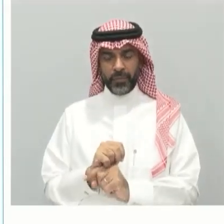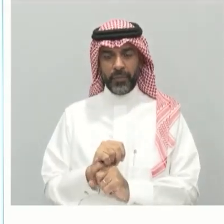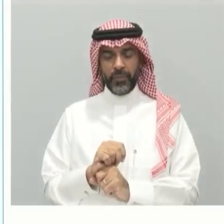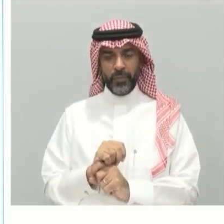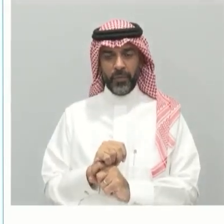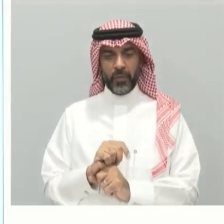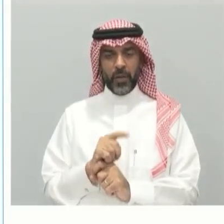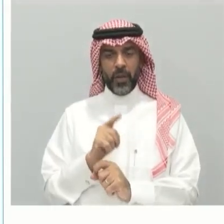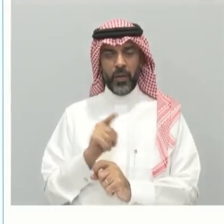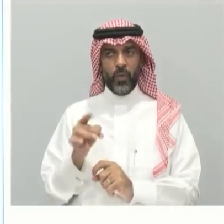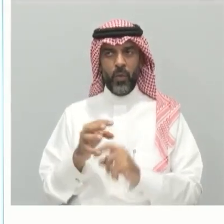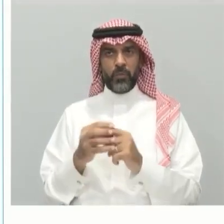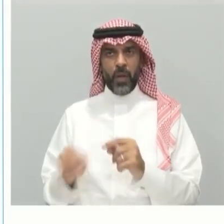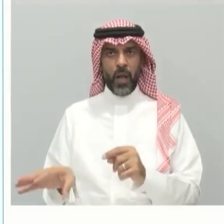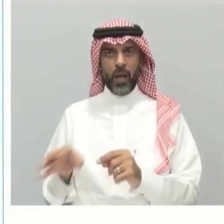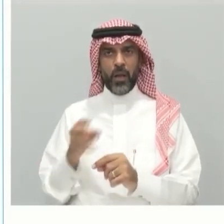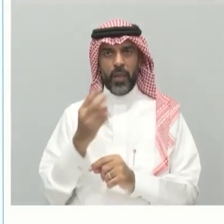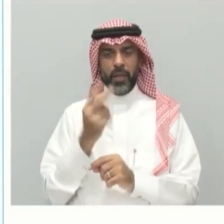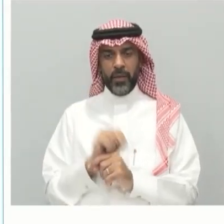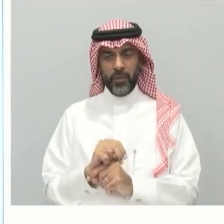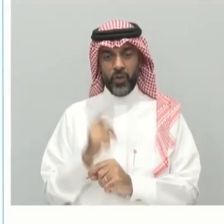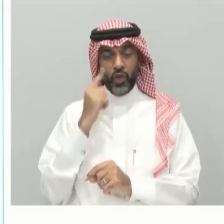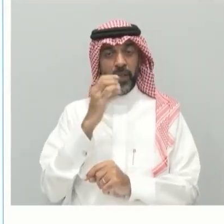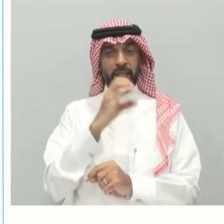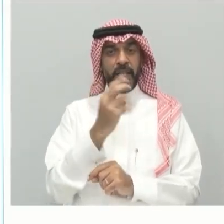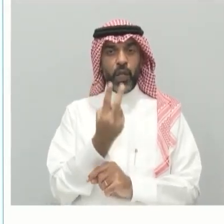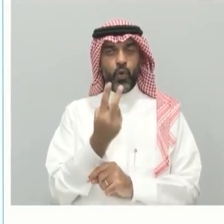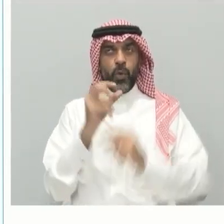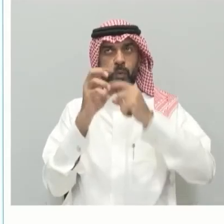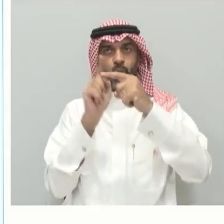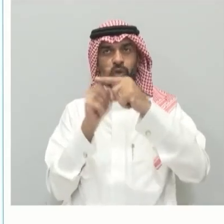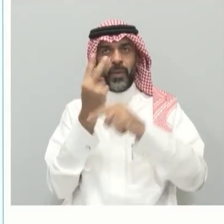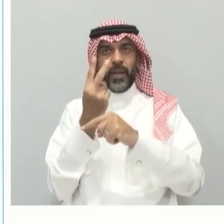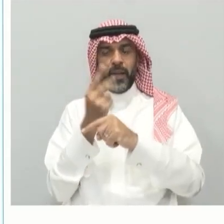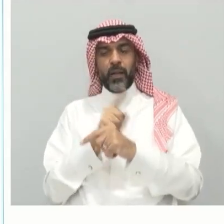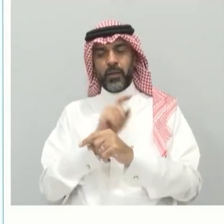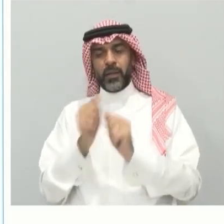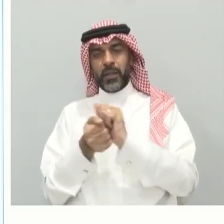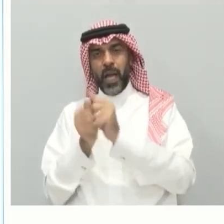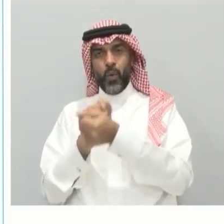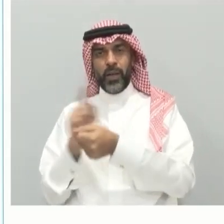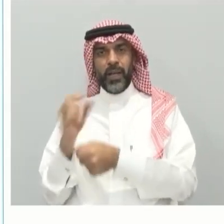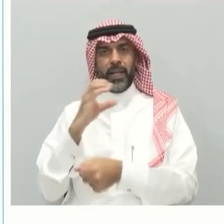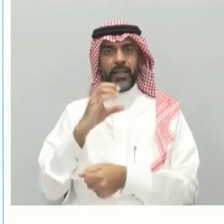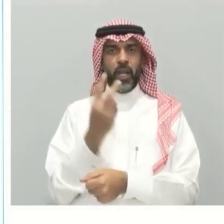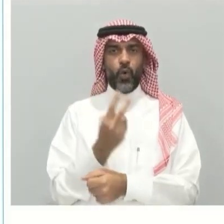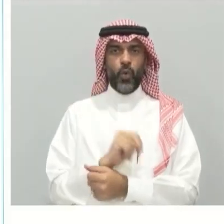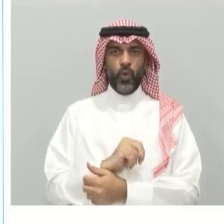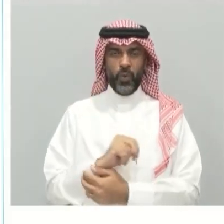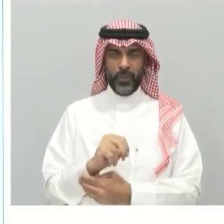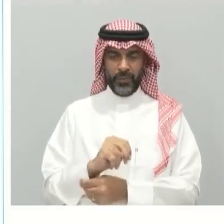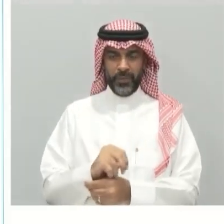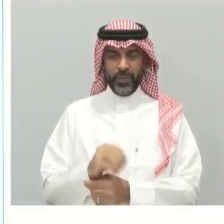الكترونين بالتالي السيو هنا من سيو موجب ا الى سيو متعادل اذا في هذه الحاله